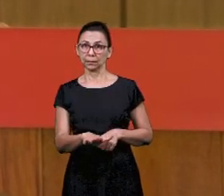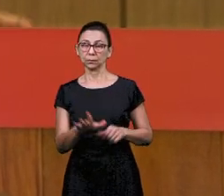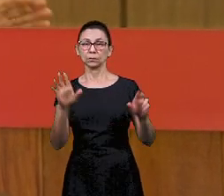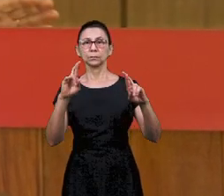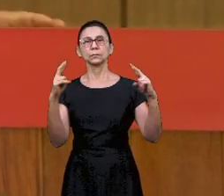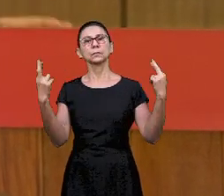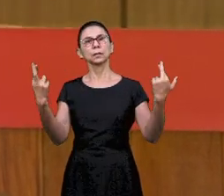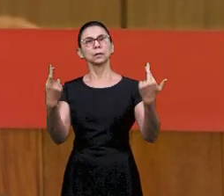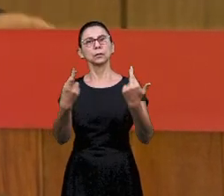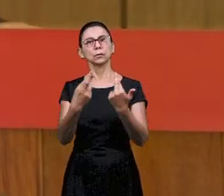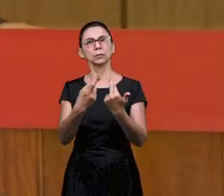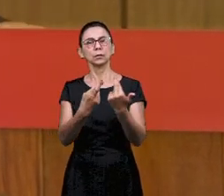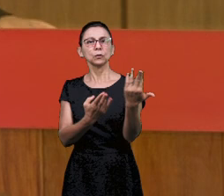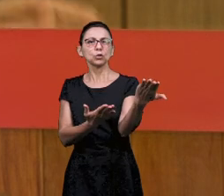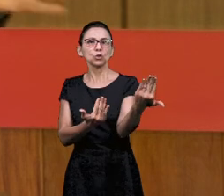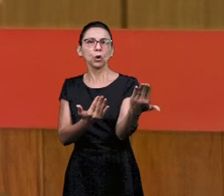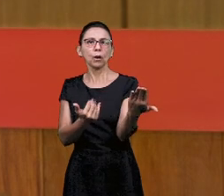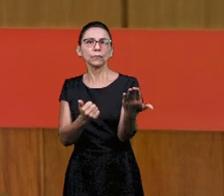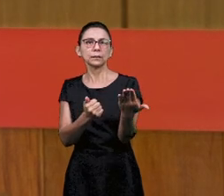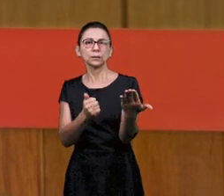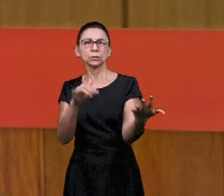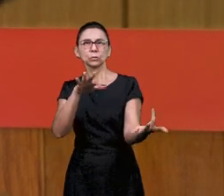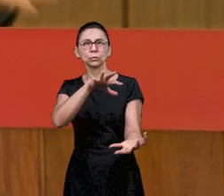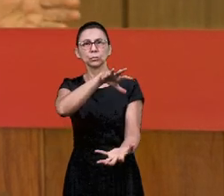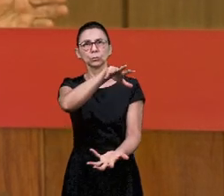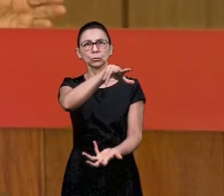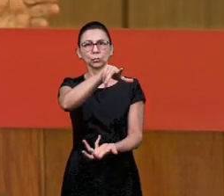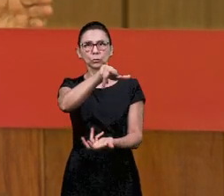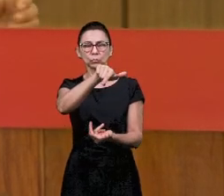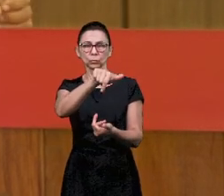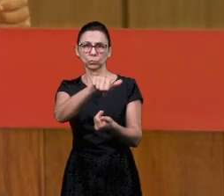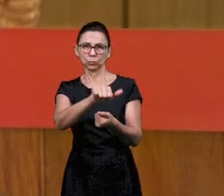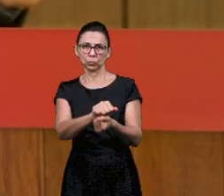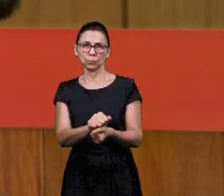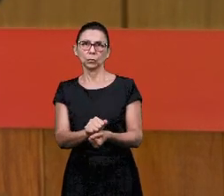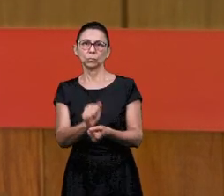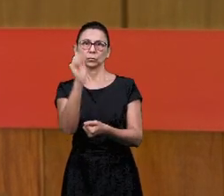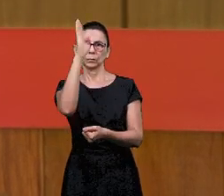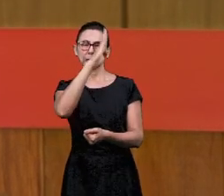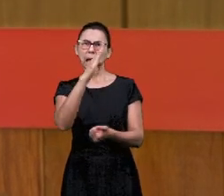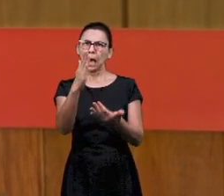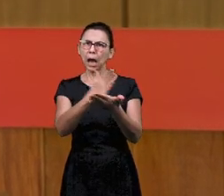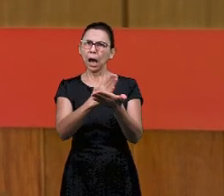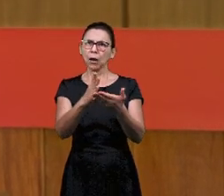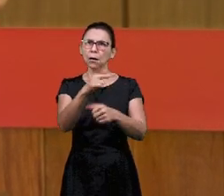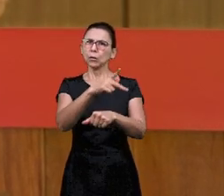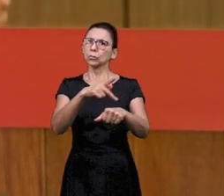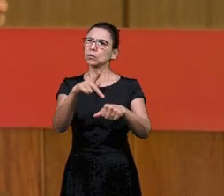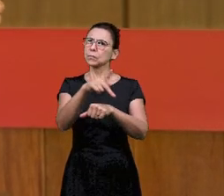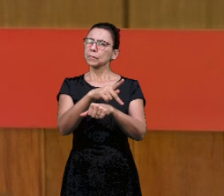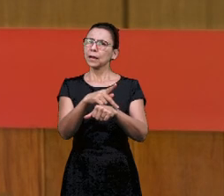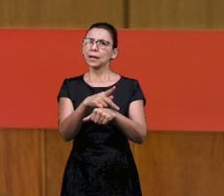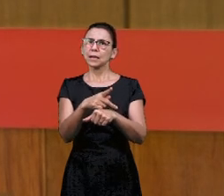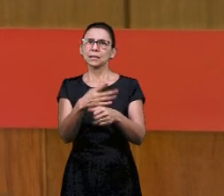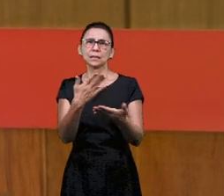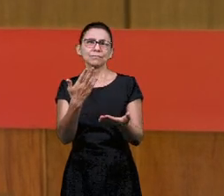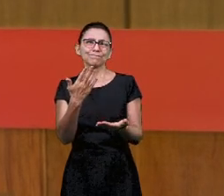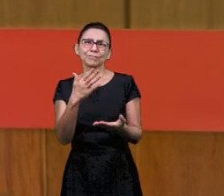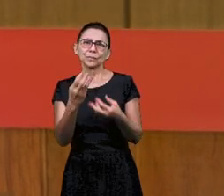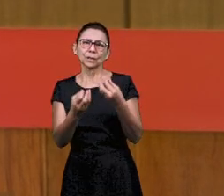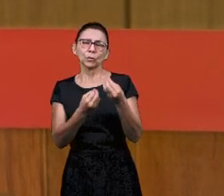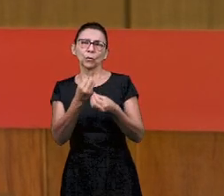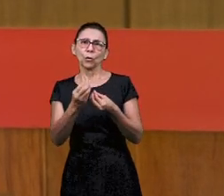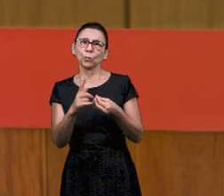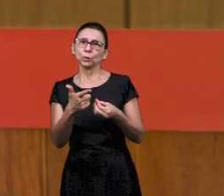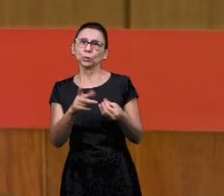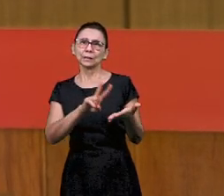en réunion avec les jeunes du Brésil et de partout du monde, parce que nous n'arrivons pas à voir